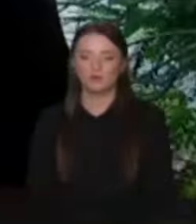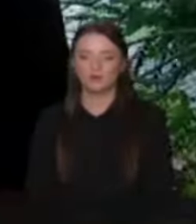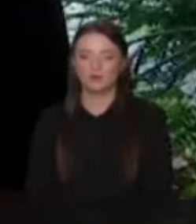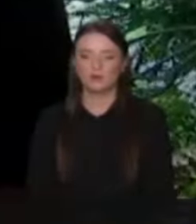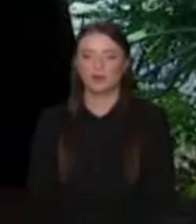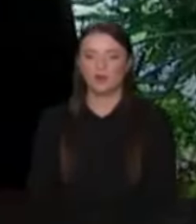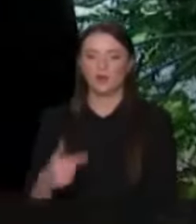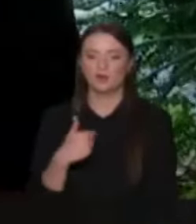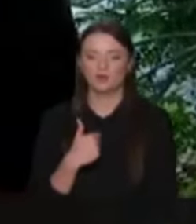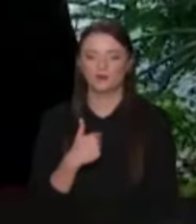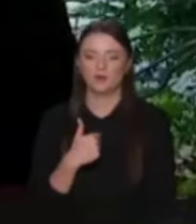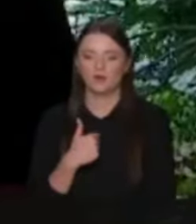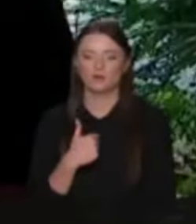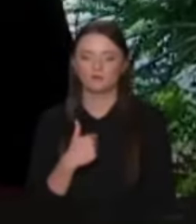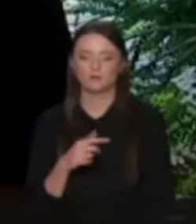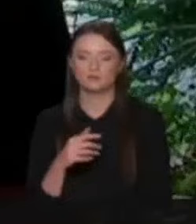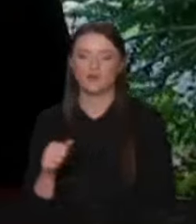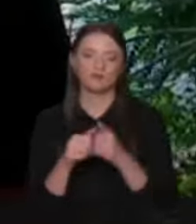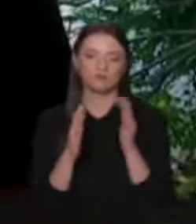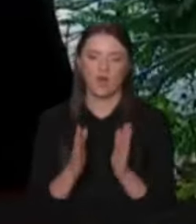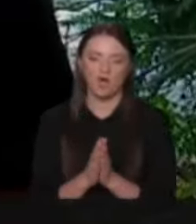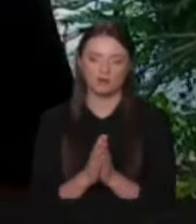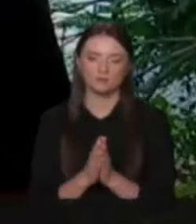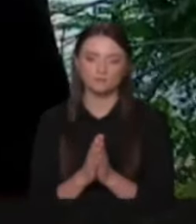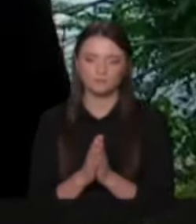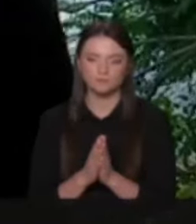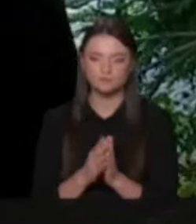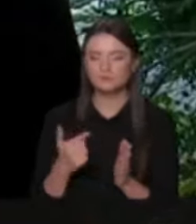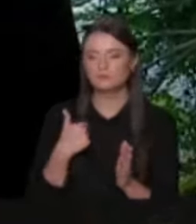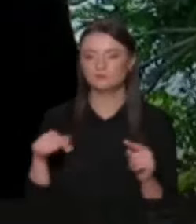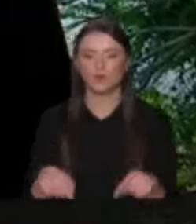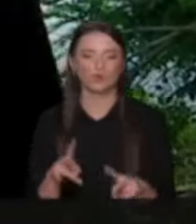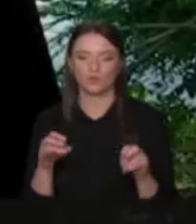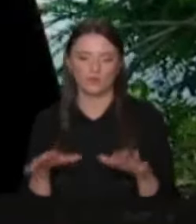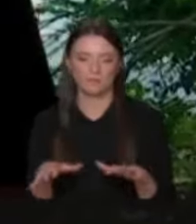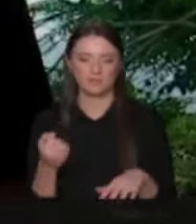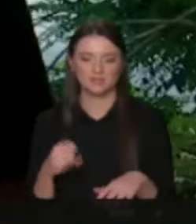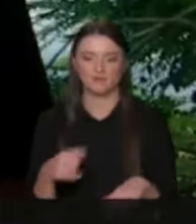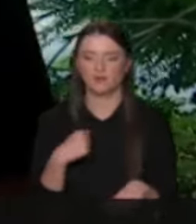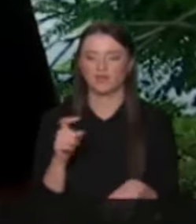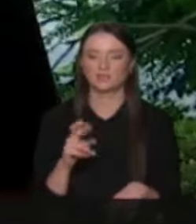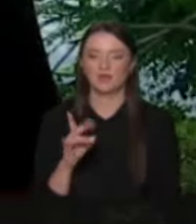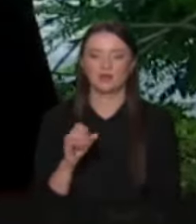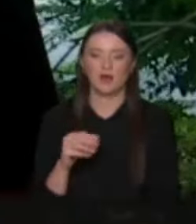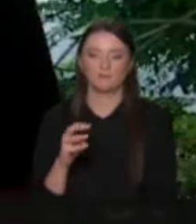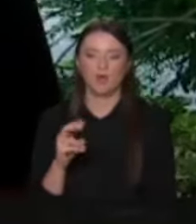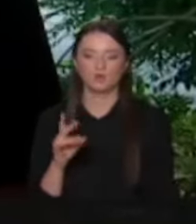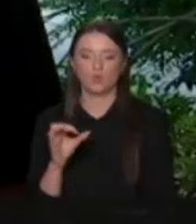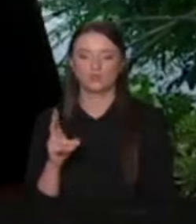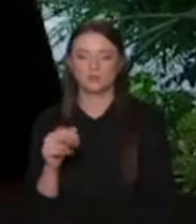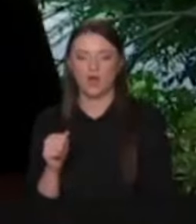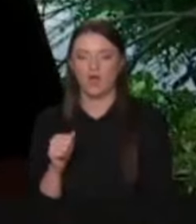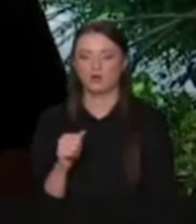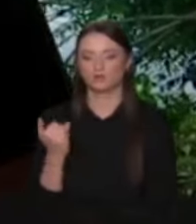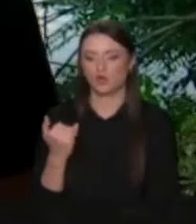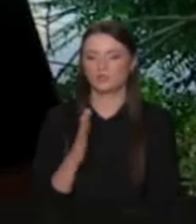Я не перший, ну, взагалі, я тут не місцевий, я з Краматорська, проходжу ВЛК у